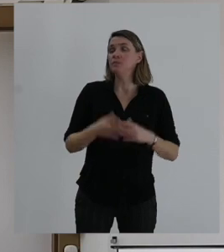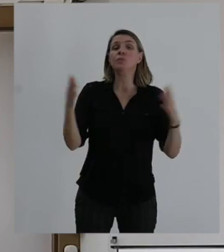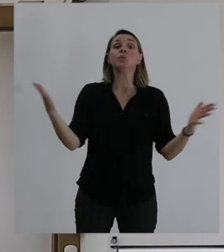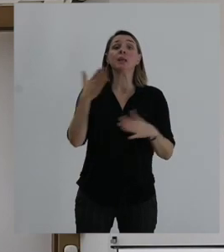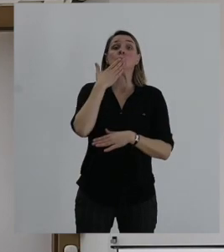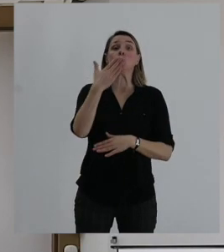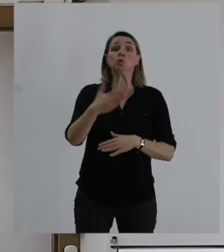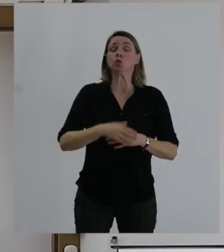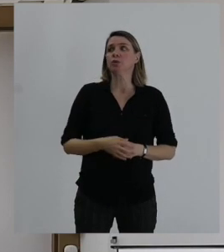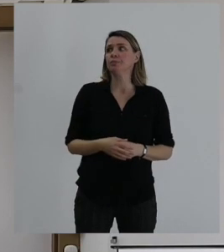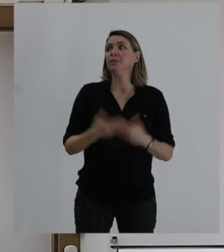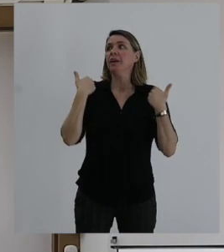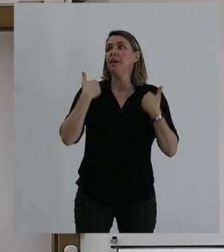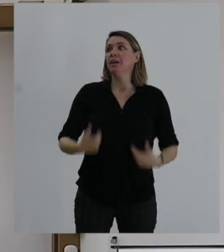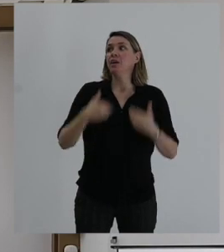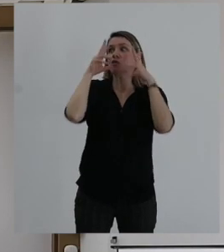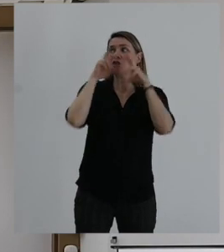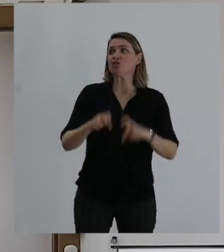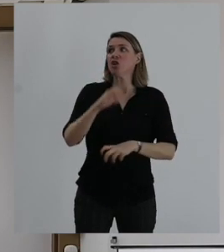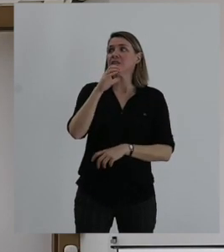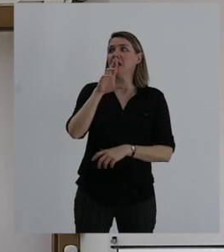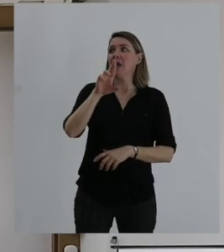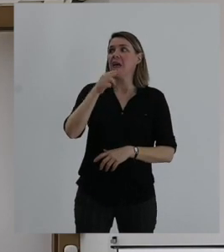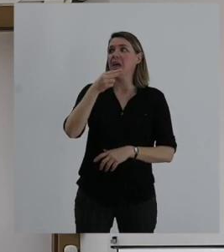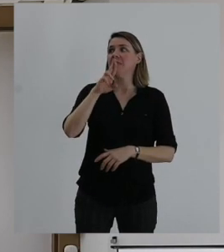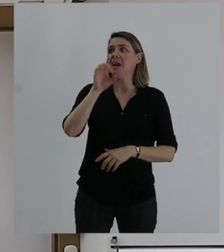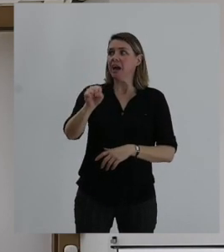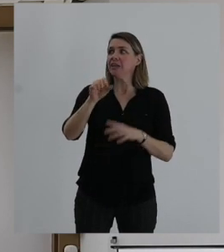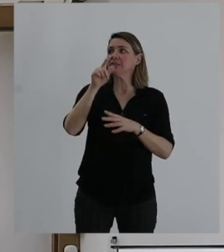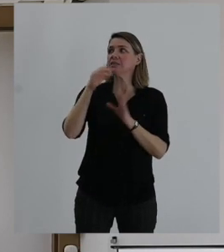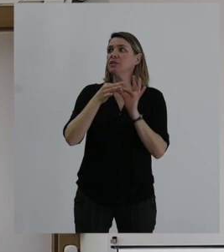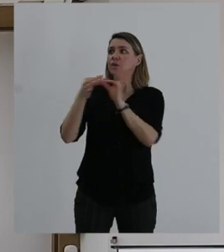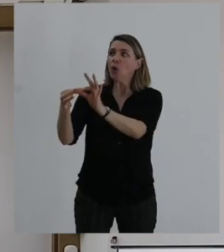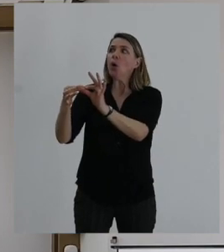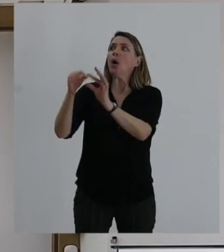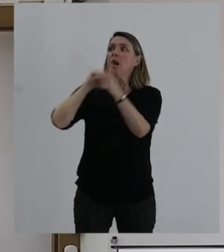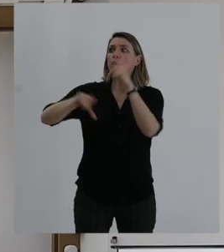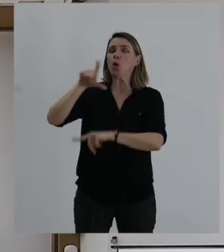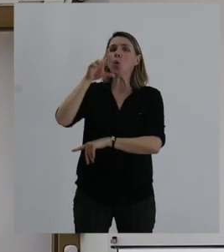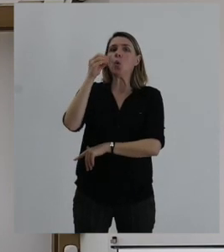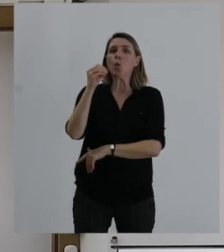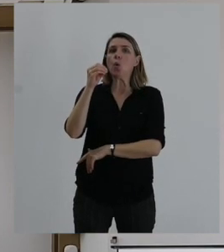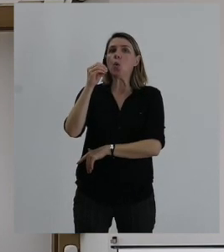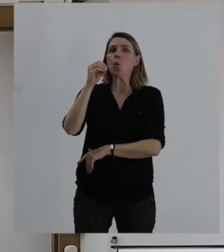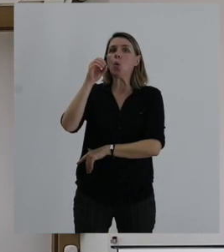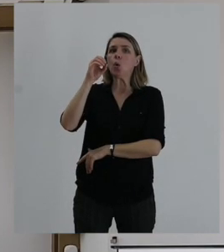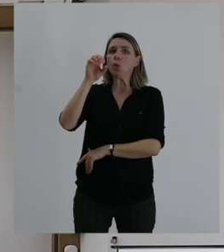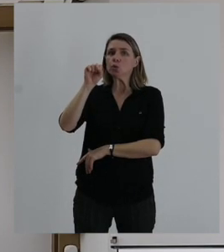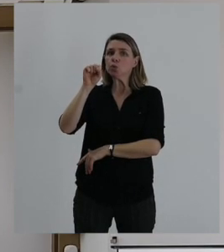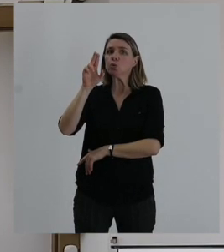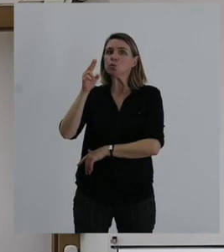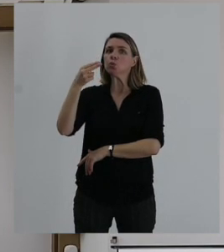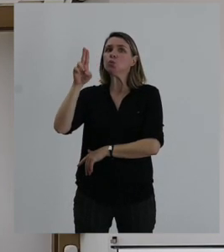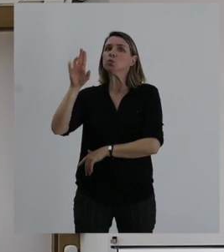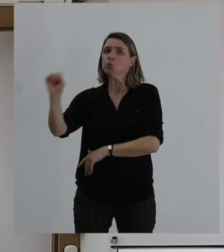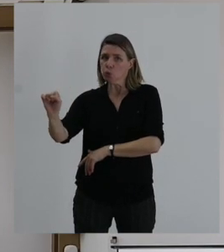Oui, bonjour. Je suis chercheur au CNRS, rattaché au labo Ozonius. Je n'ai pas pu poser ma question tout à